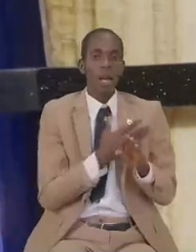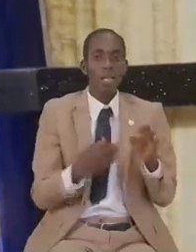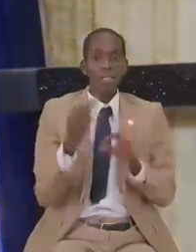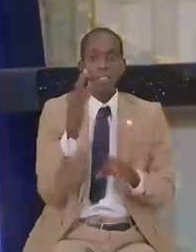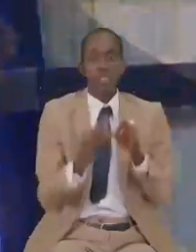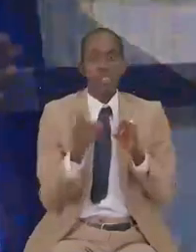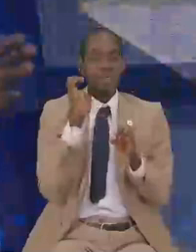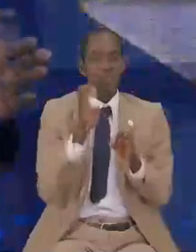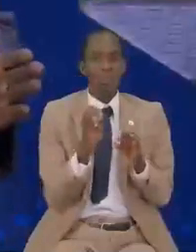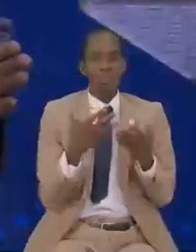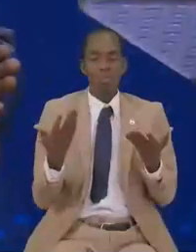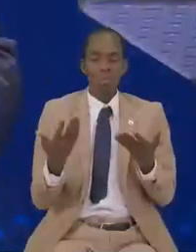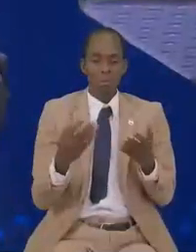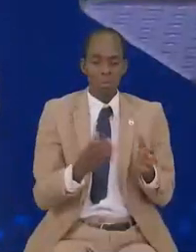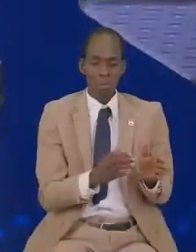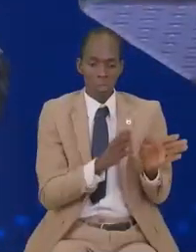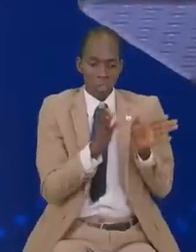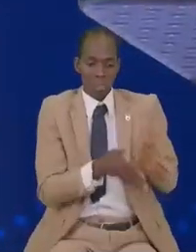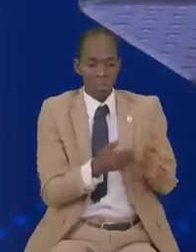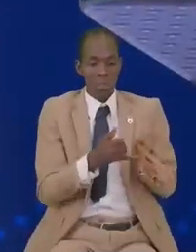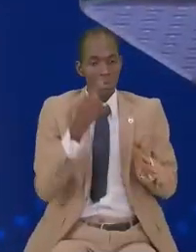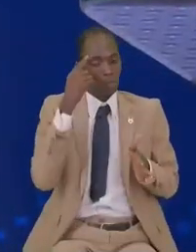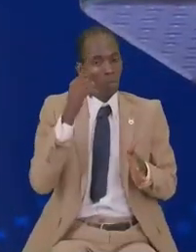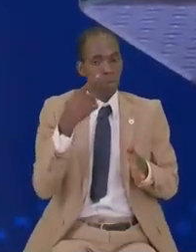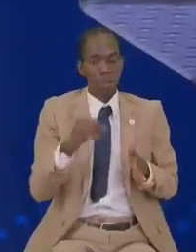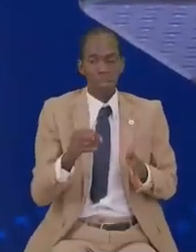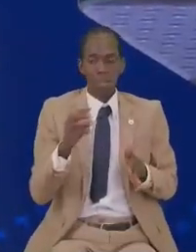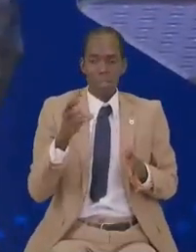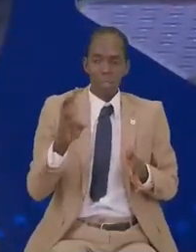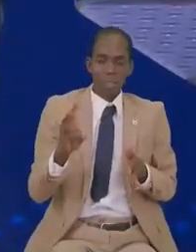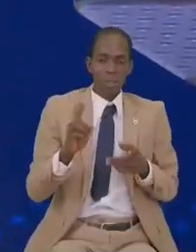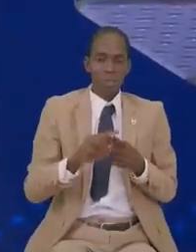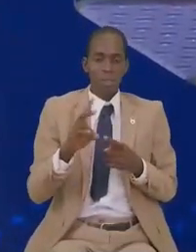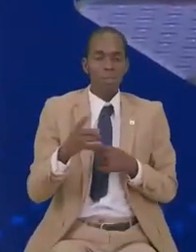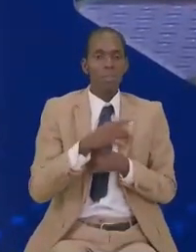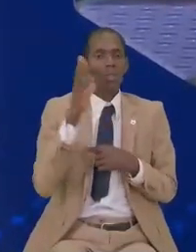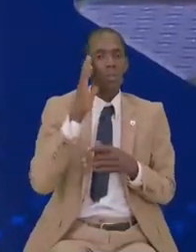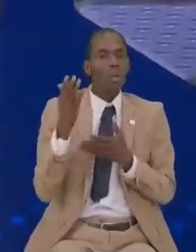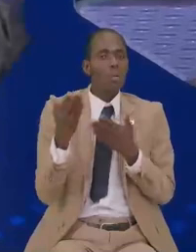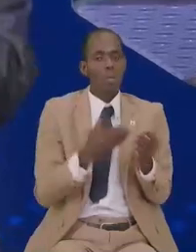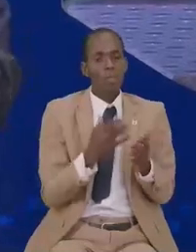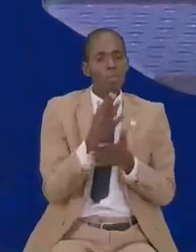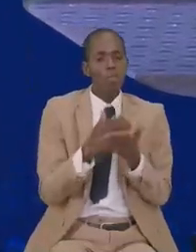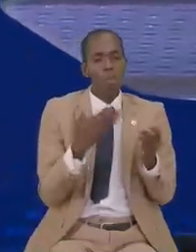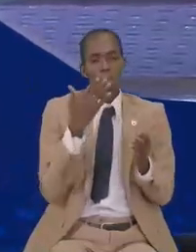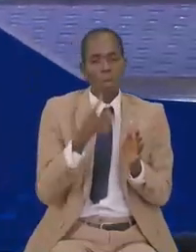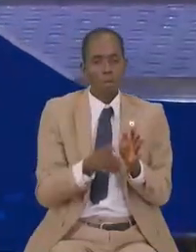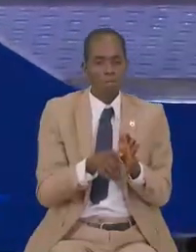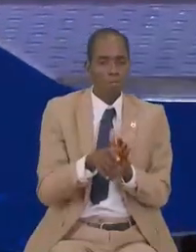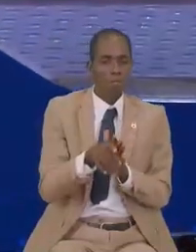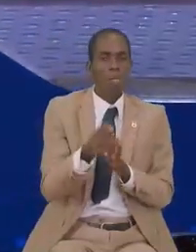excepté, exempté. Alors, si vous laissez jusqu'à 7 jours, cela va apporter des vers. Alors,